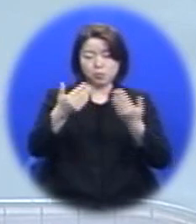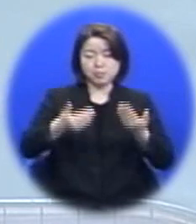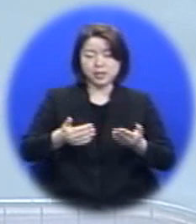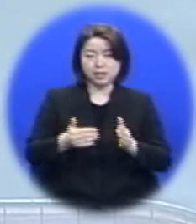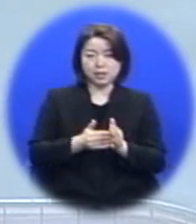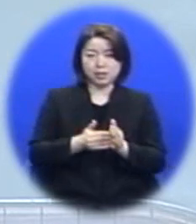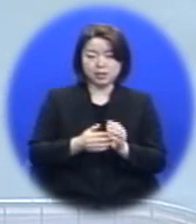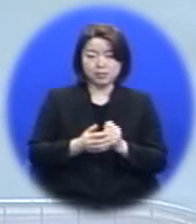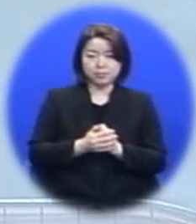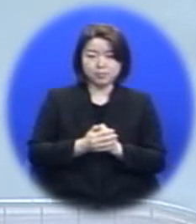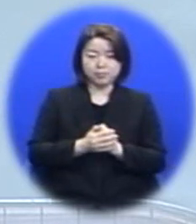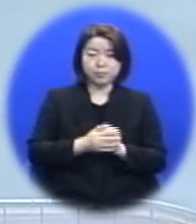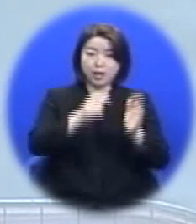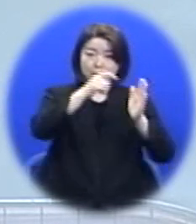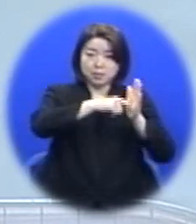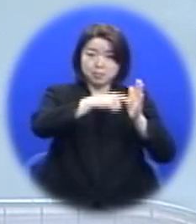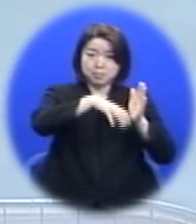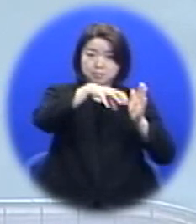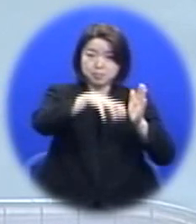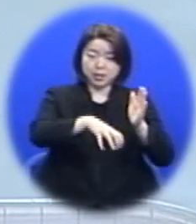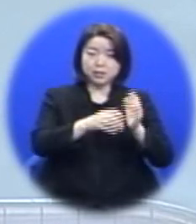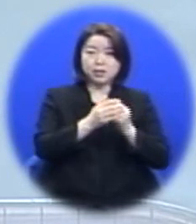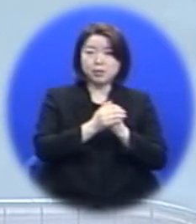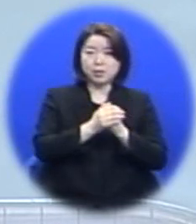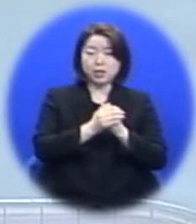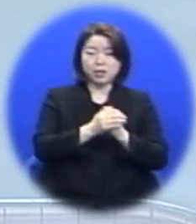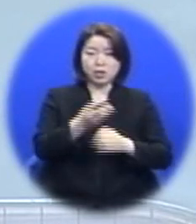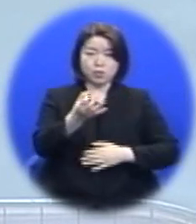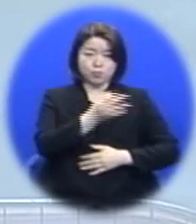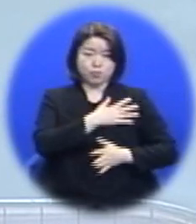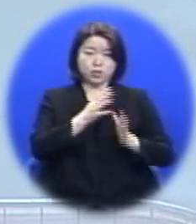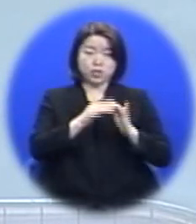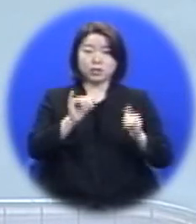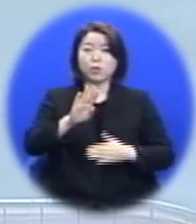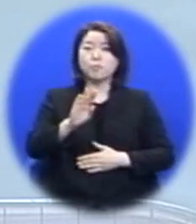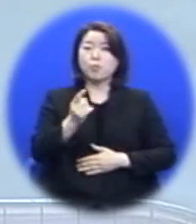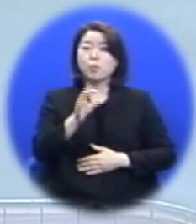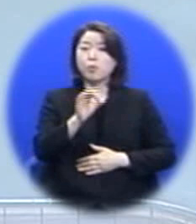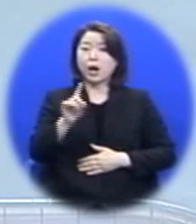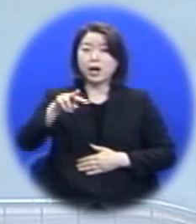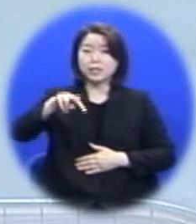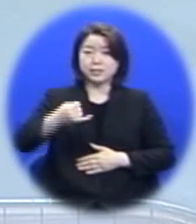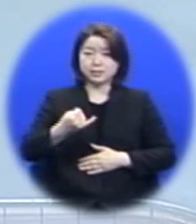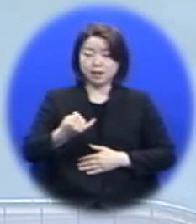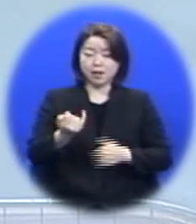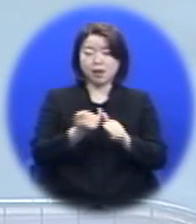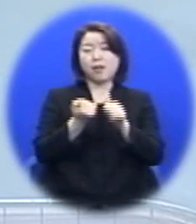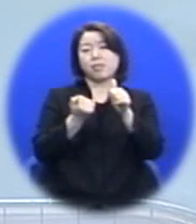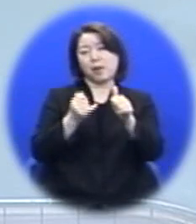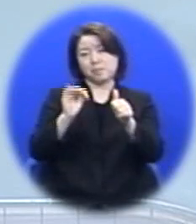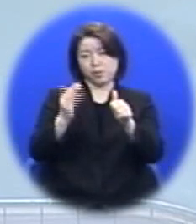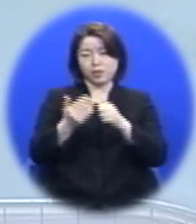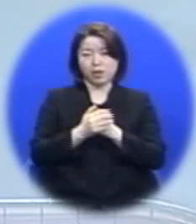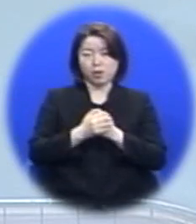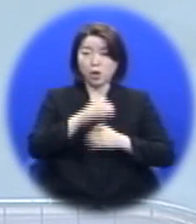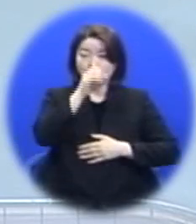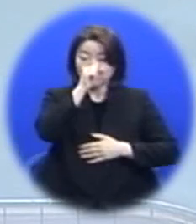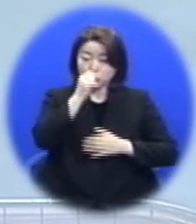베들레헴의 유지였던 보아스가 남편이 됩니다. 그저 좋은 남편 만났다는 정도가